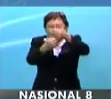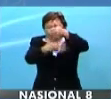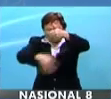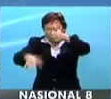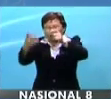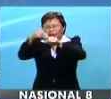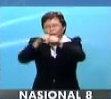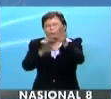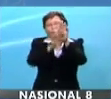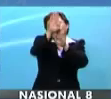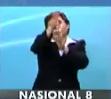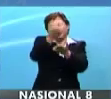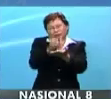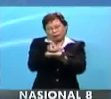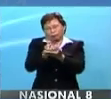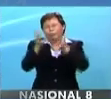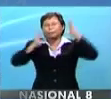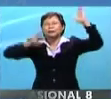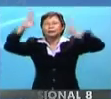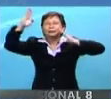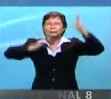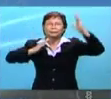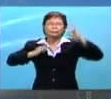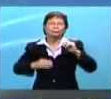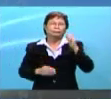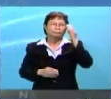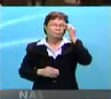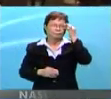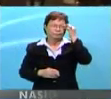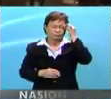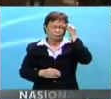kepada pertumbuhan ekonomi negara.